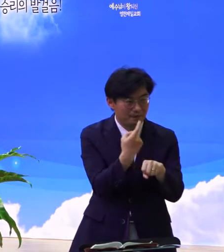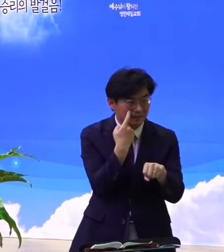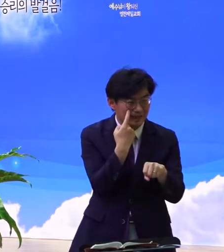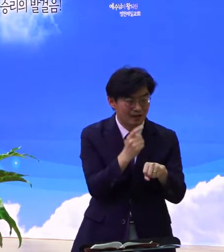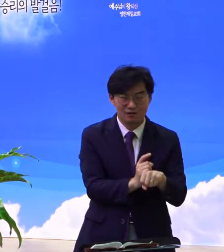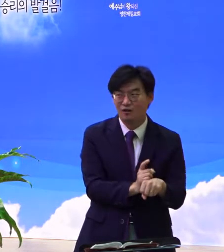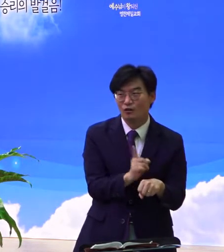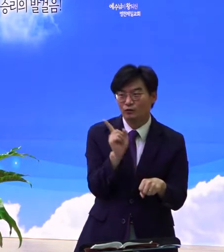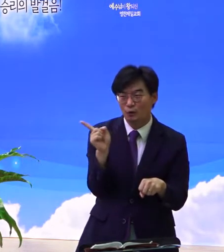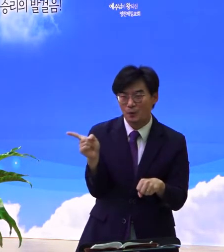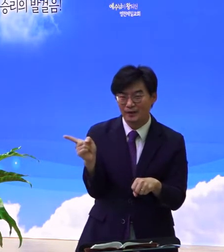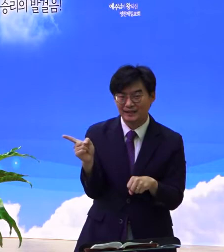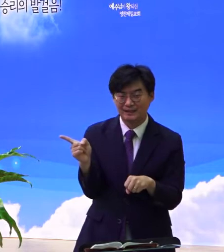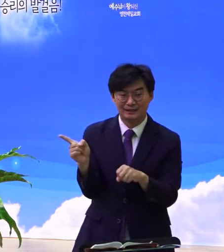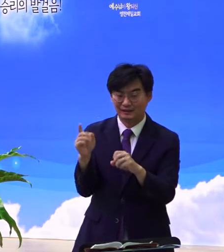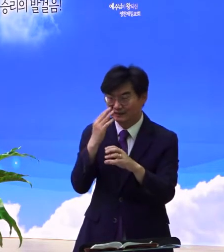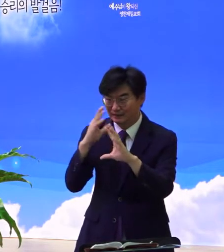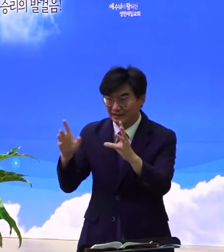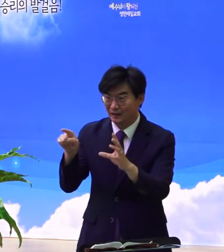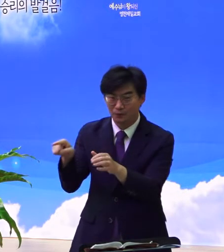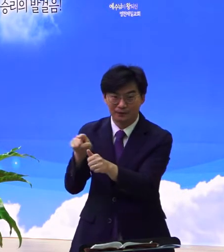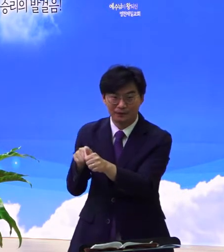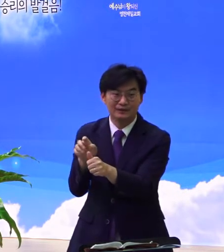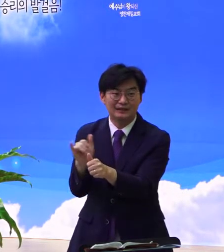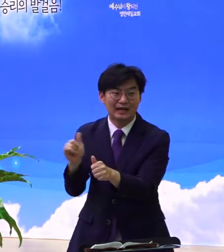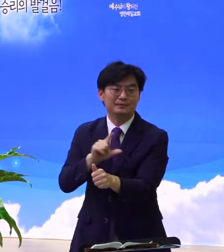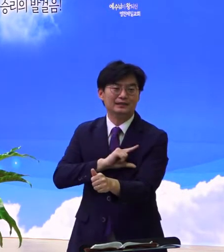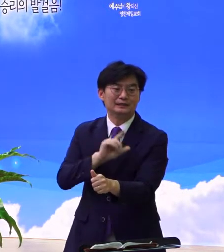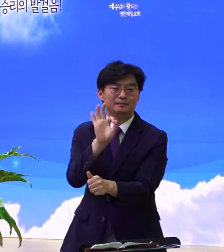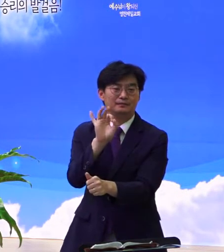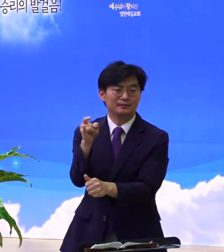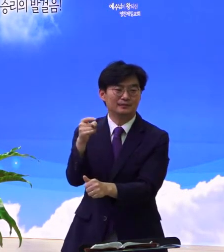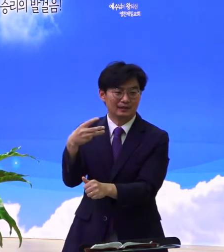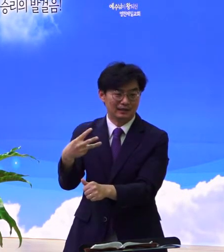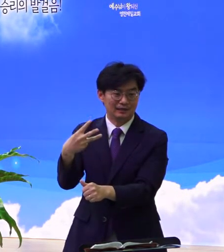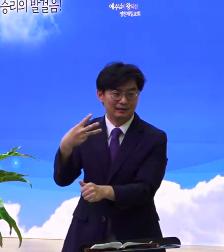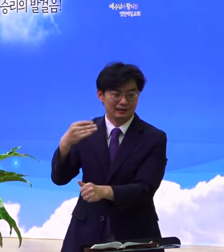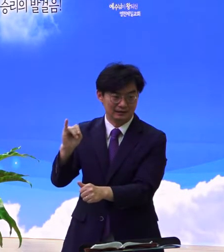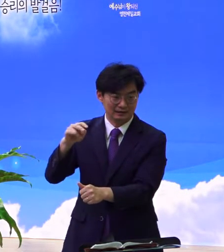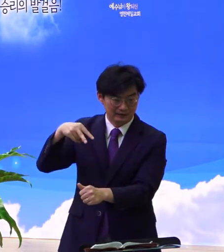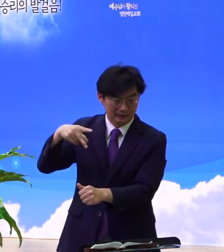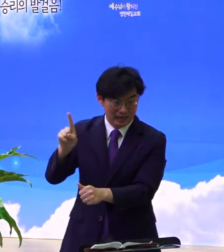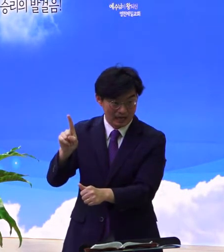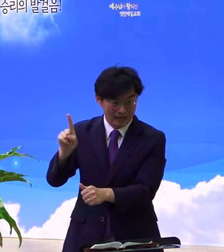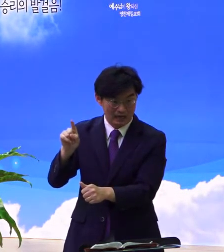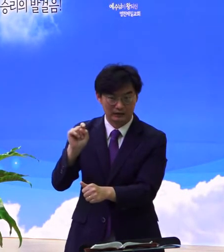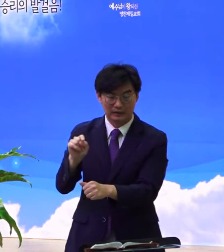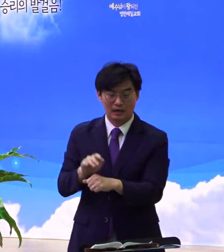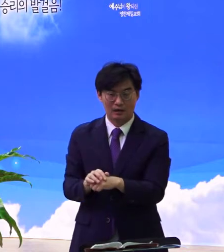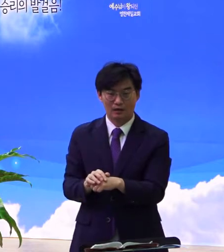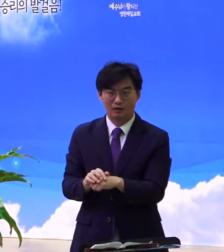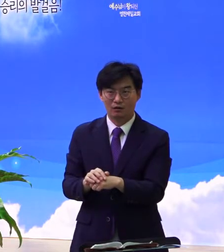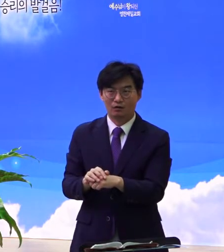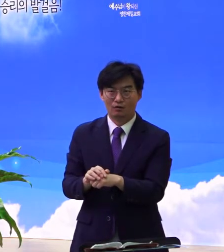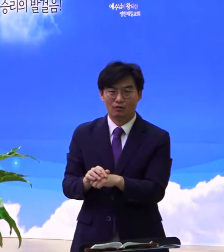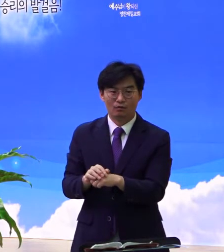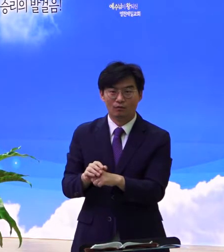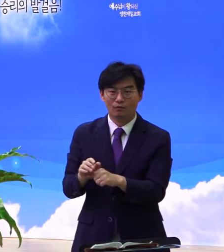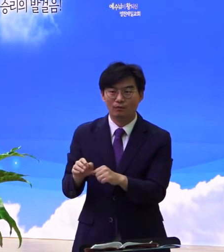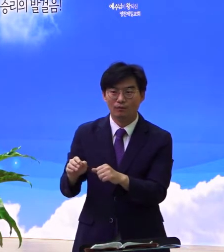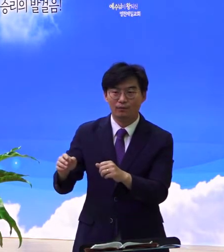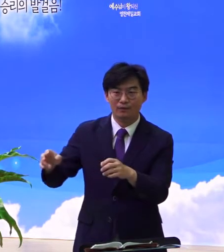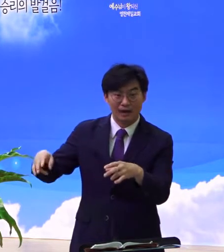엘리사라고 하는 하나님의 사람이 있는데 그가 기도하면 하나님이 다 알려주시고 그리고 엘리사는 이스라엘 왕에게 사람을 보내서 그것을